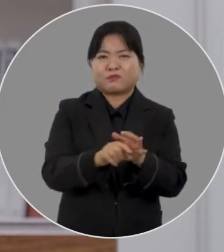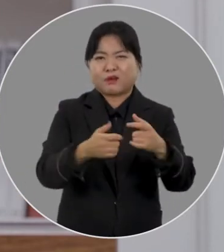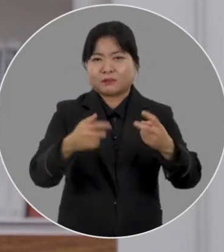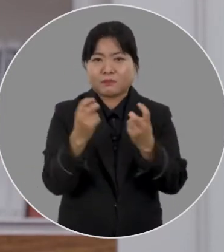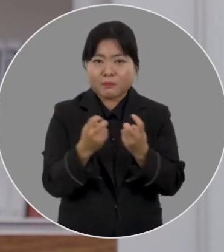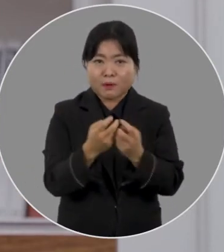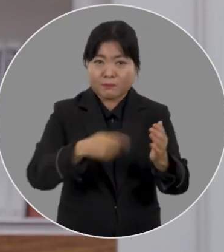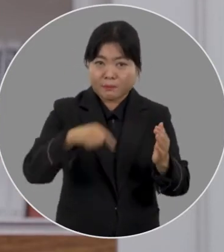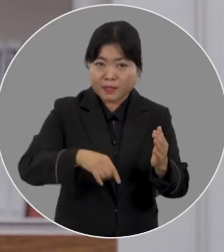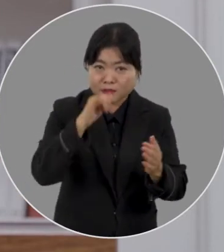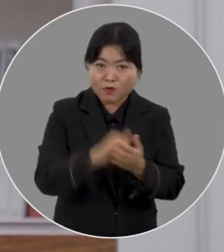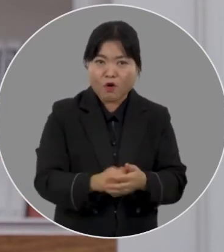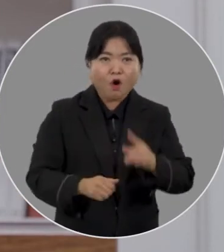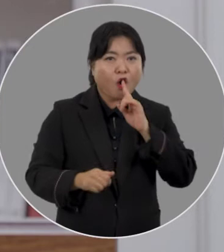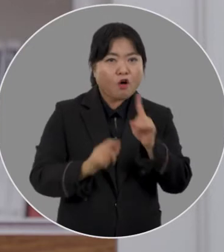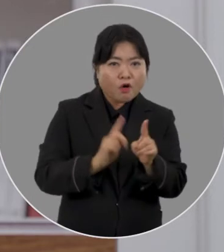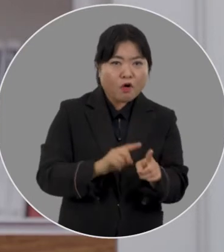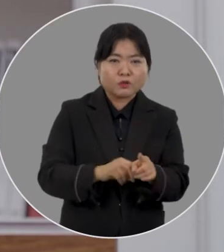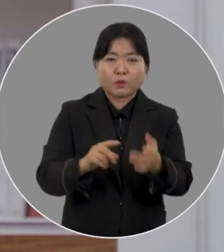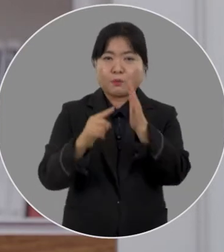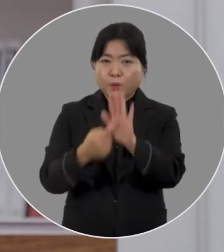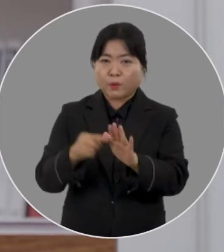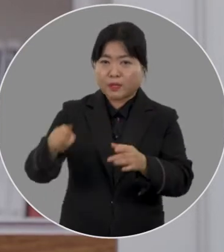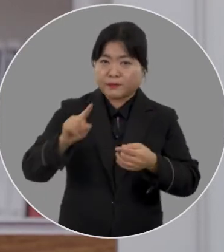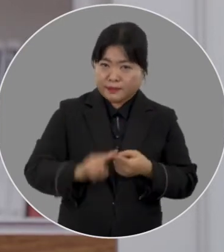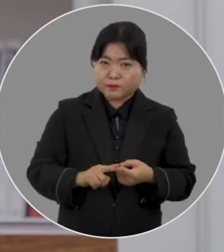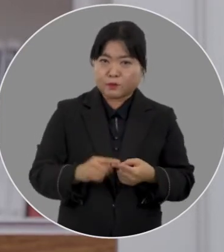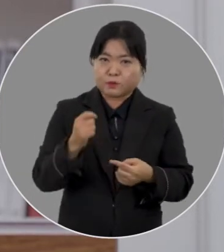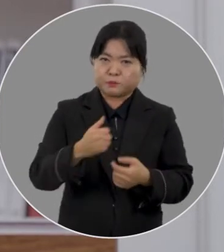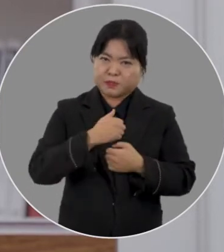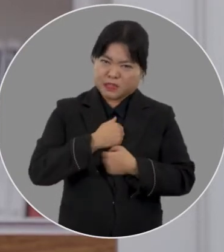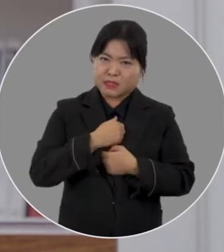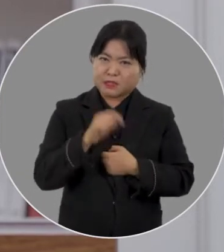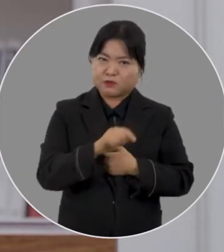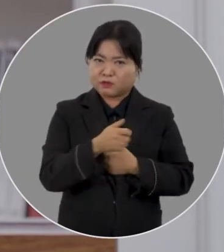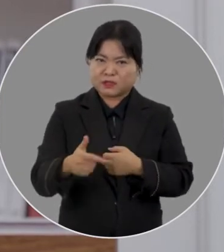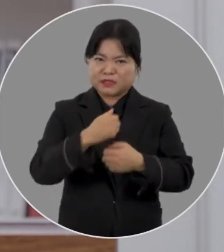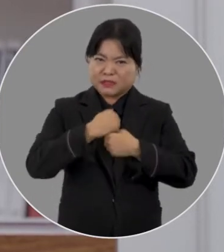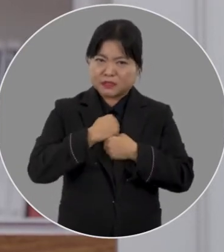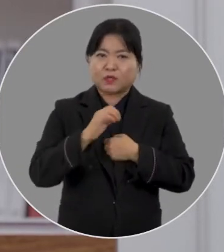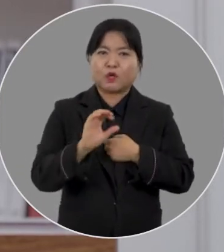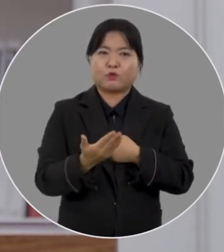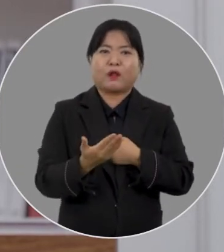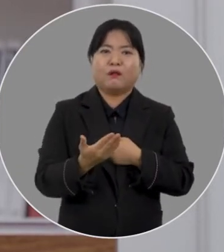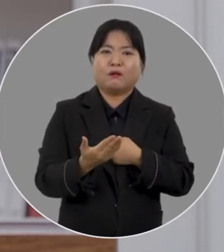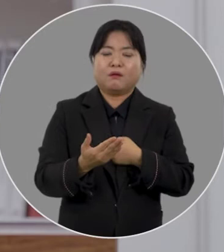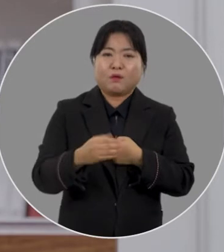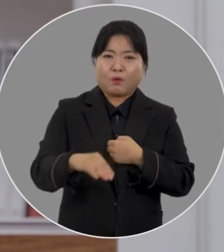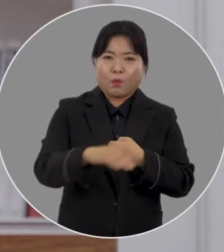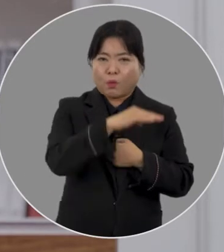있어서 적어도 언어나 표현이나 이런 면에서 좀 지켜야 될 것은 지켜야 되지 않을까. 오히려